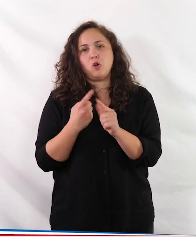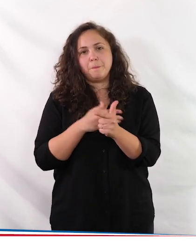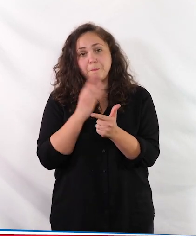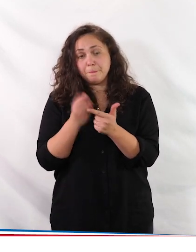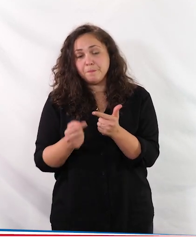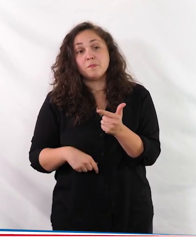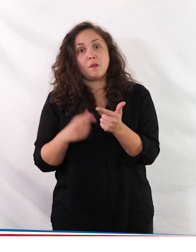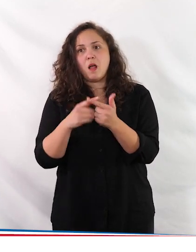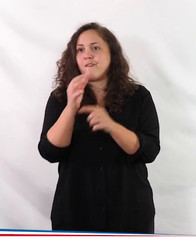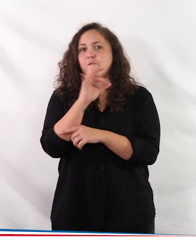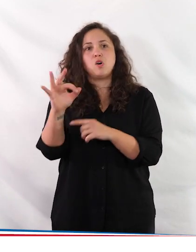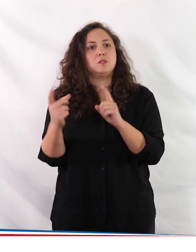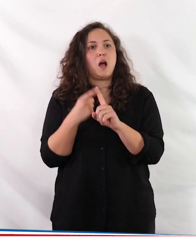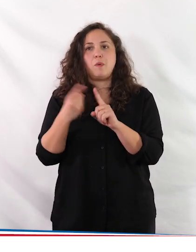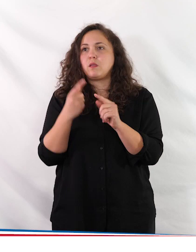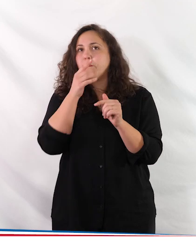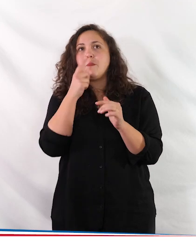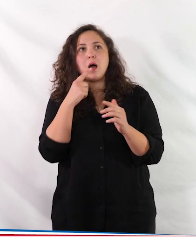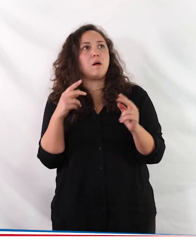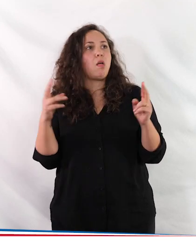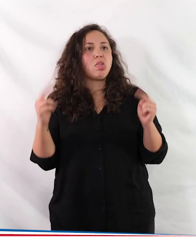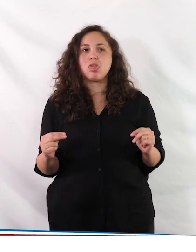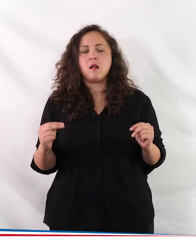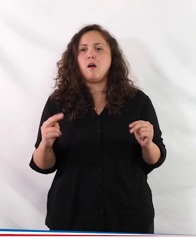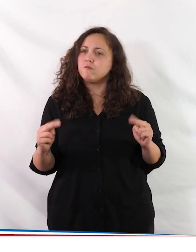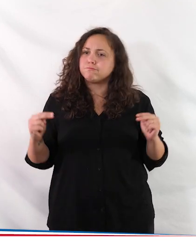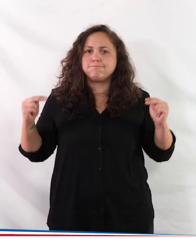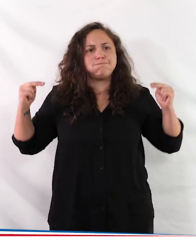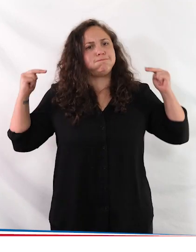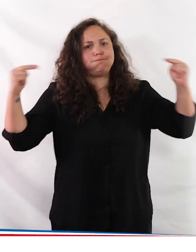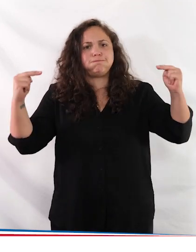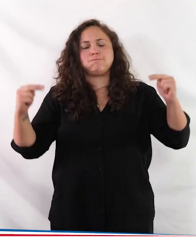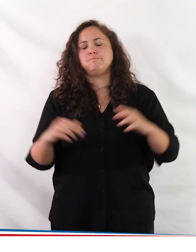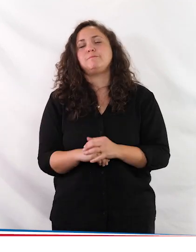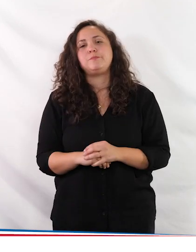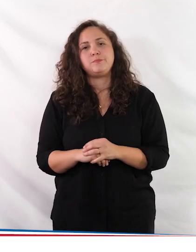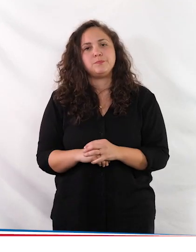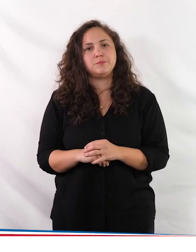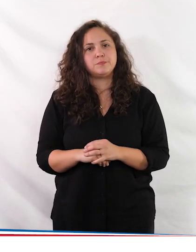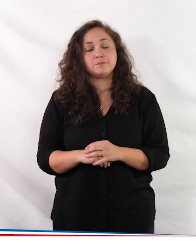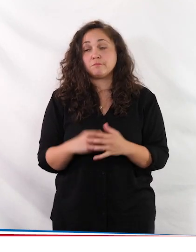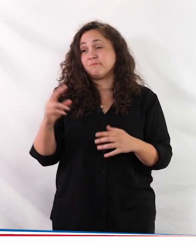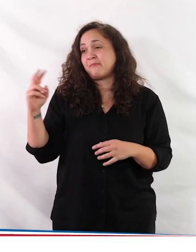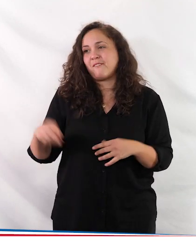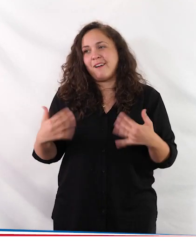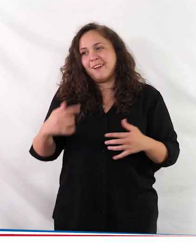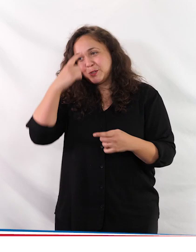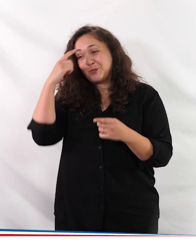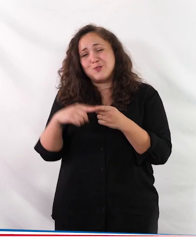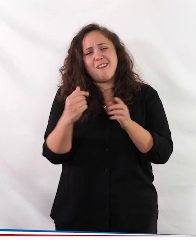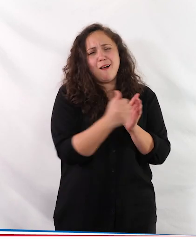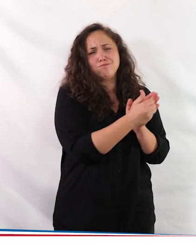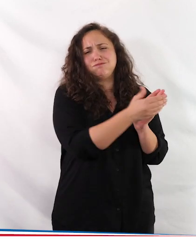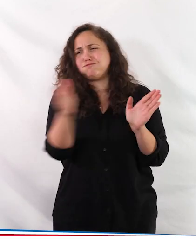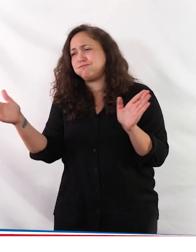majeur de ces Jeux olympiques et paralympiques et sur lesquels la France ne pourra pas être en dessous de l'ambition qu'elle affiche. Bon, le